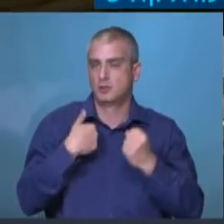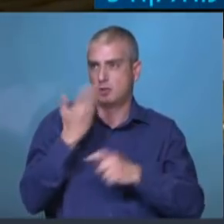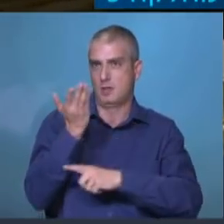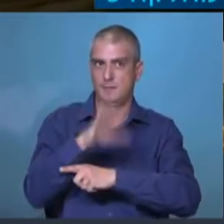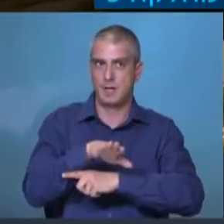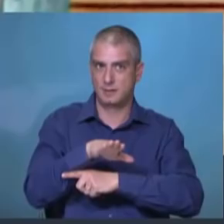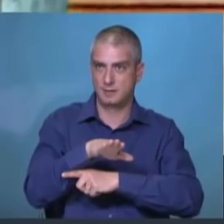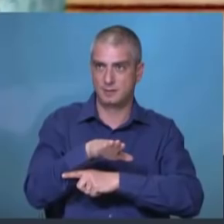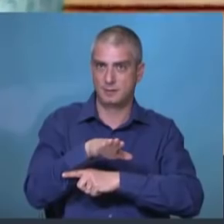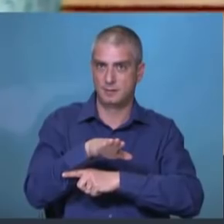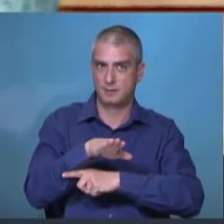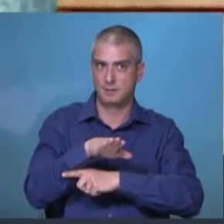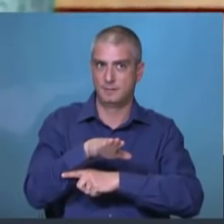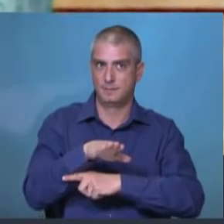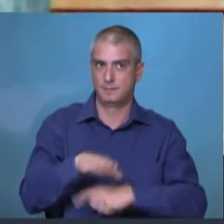נהרג.